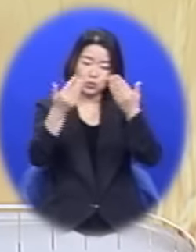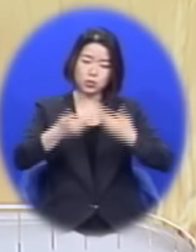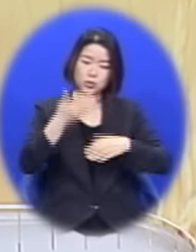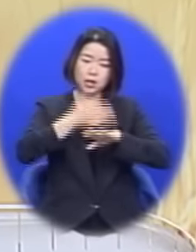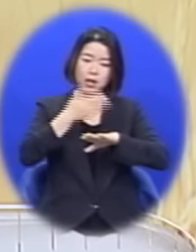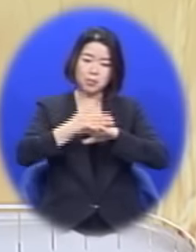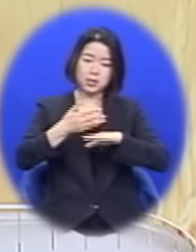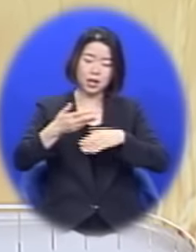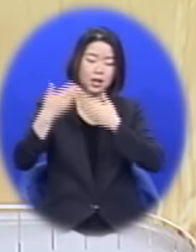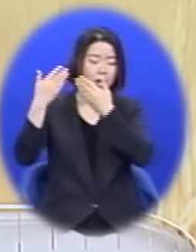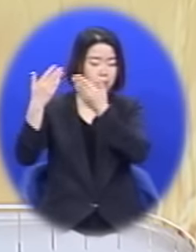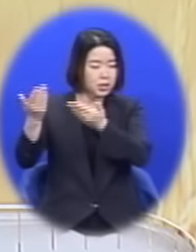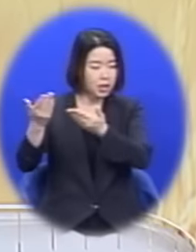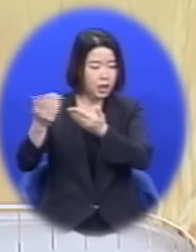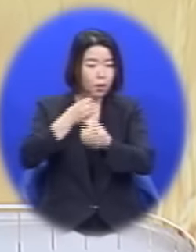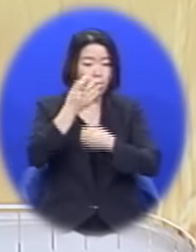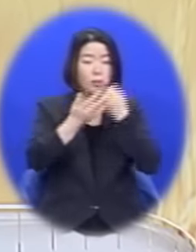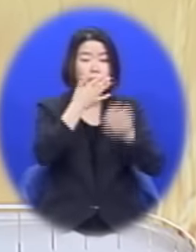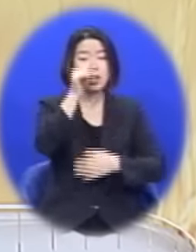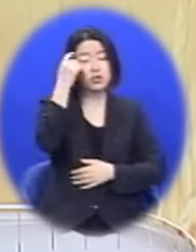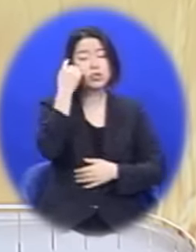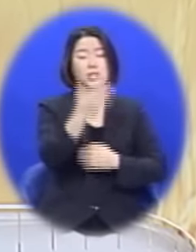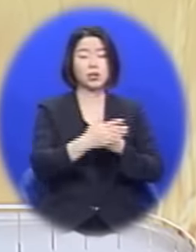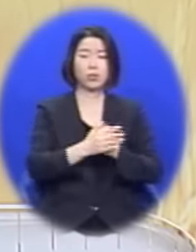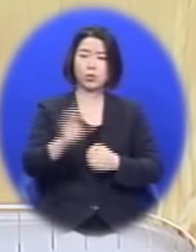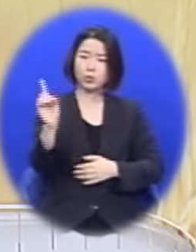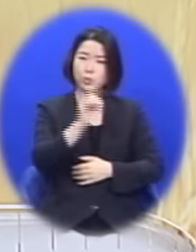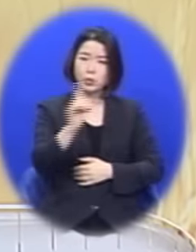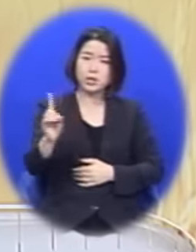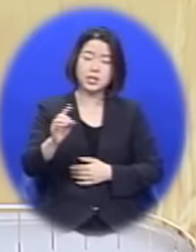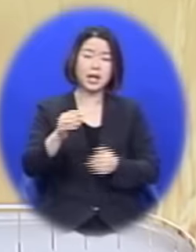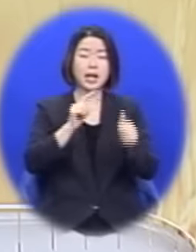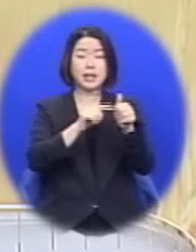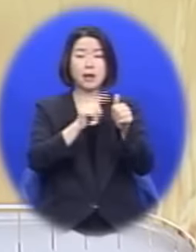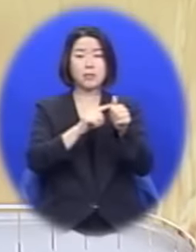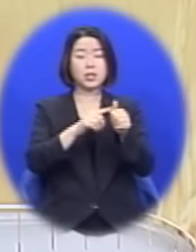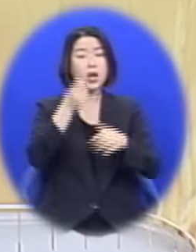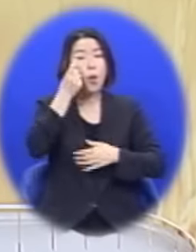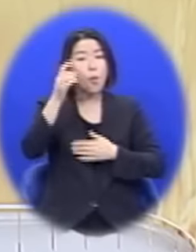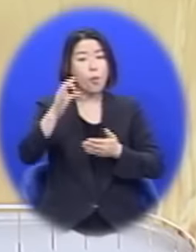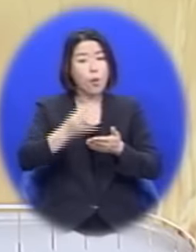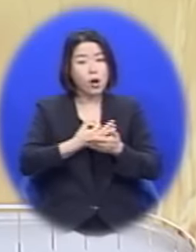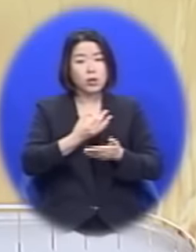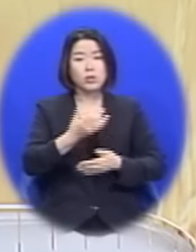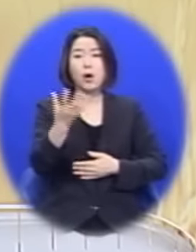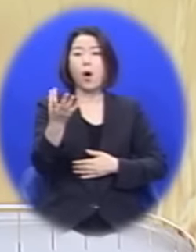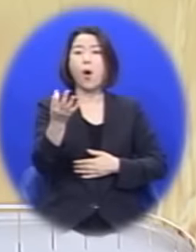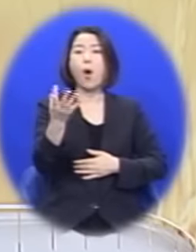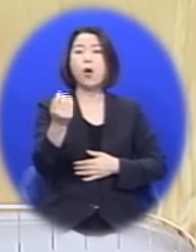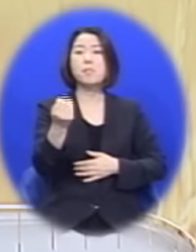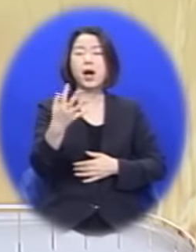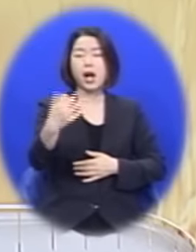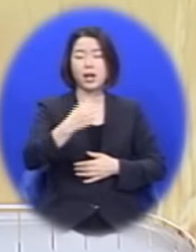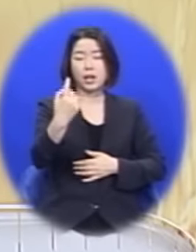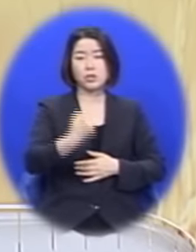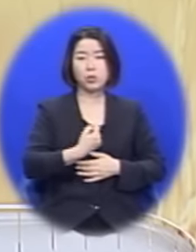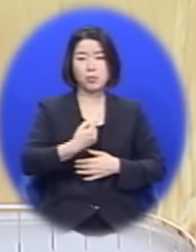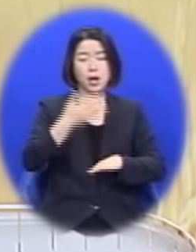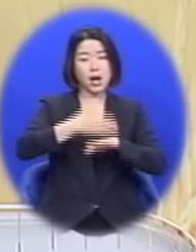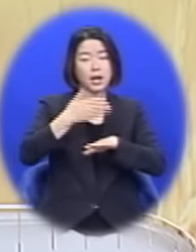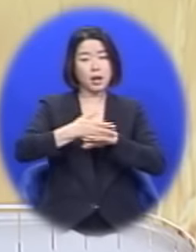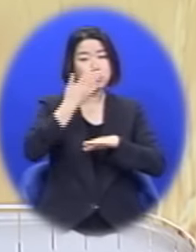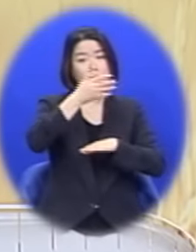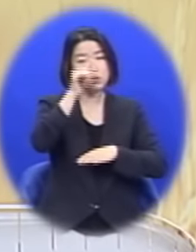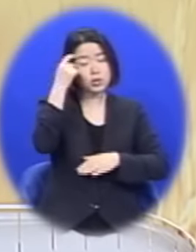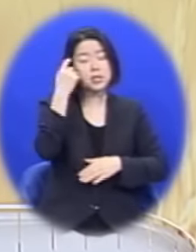할 거냐고 물어봤어요. 도대체 남편이 어느 정도 월급을 가지고 오면 남편이 좋은 남편이고 감사한 조건이 되겠냐는